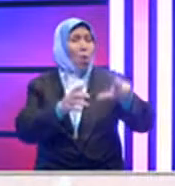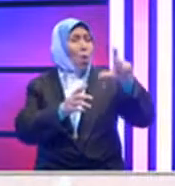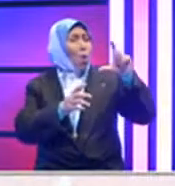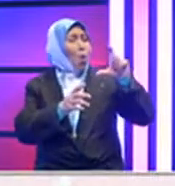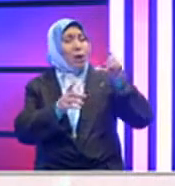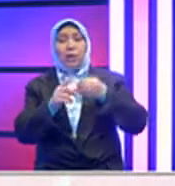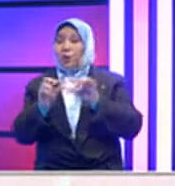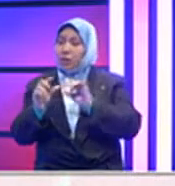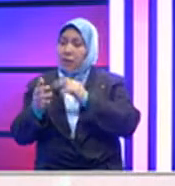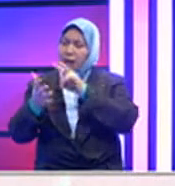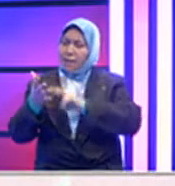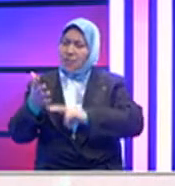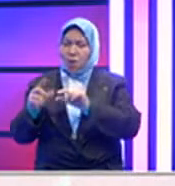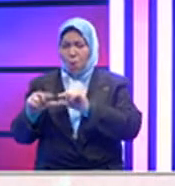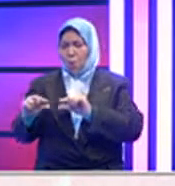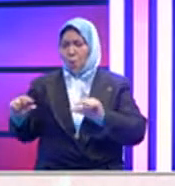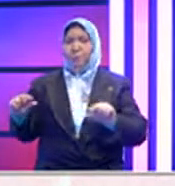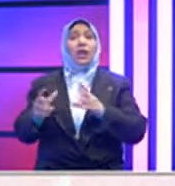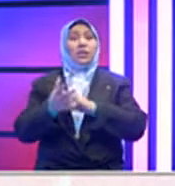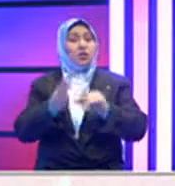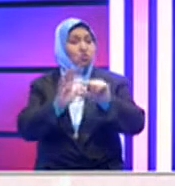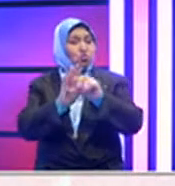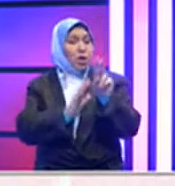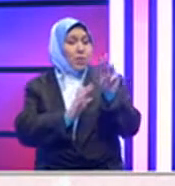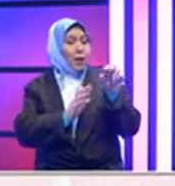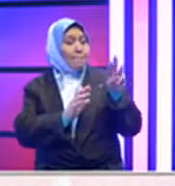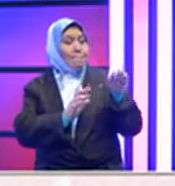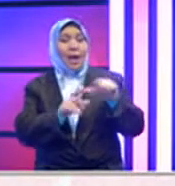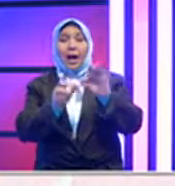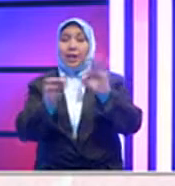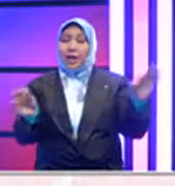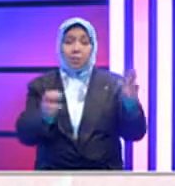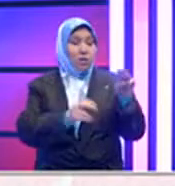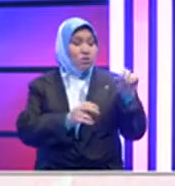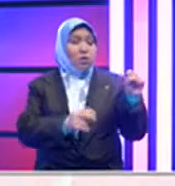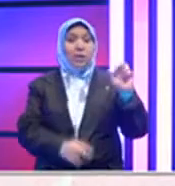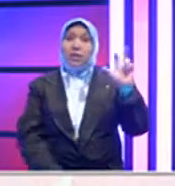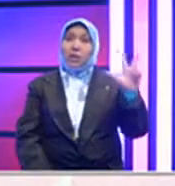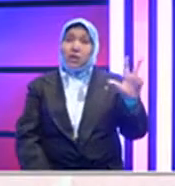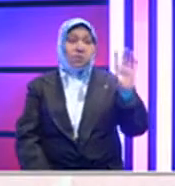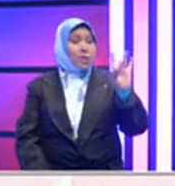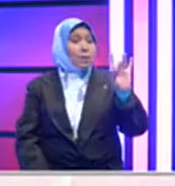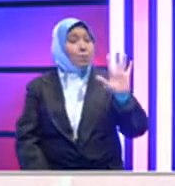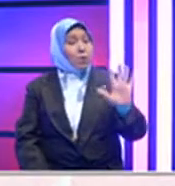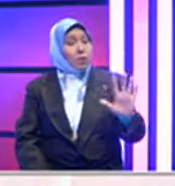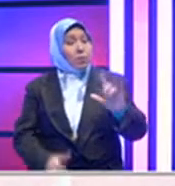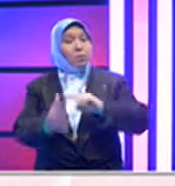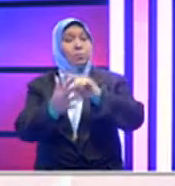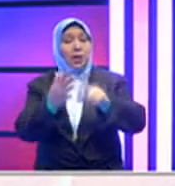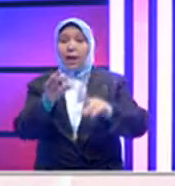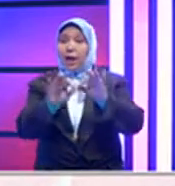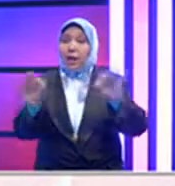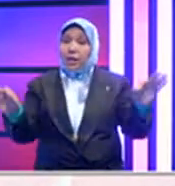baca nipis ya itulah contoh dalam surah an-naml ayat halaman yang ketiga atau 85 ini antaranya dalam